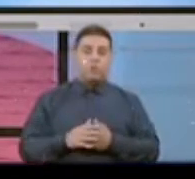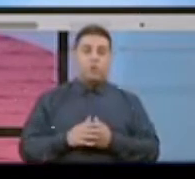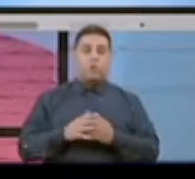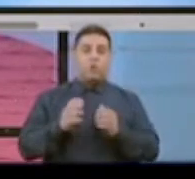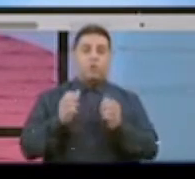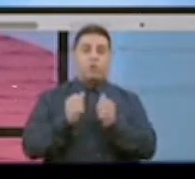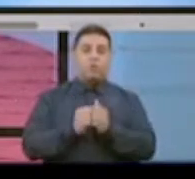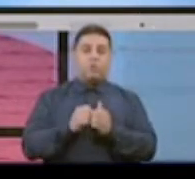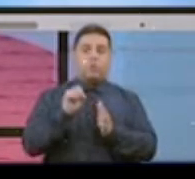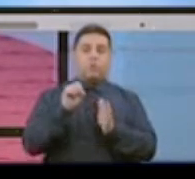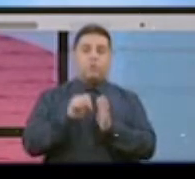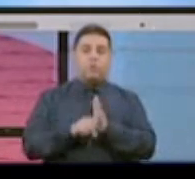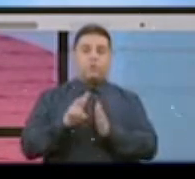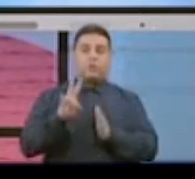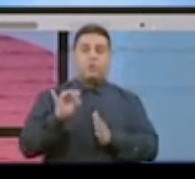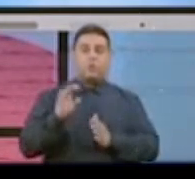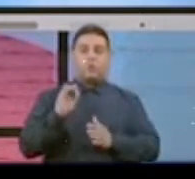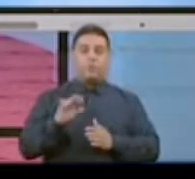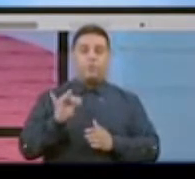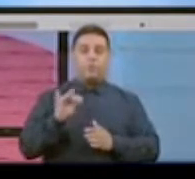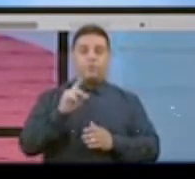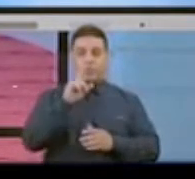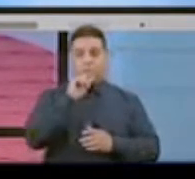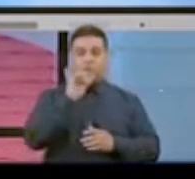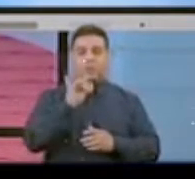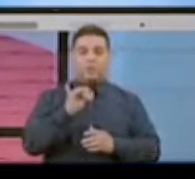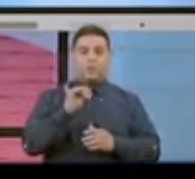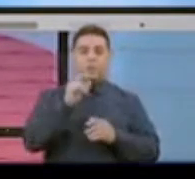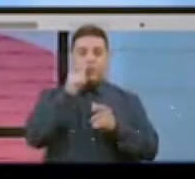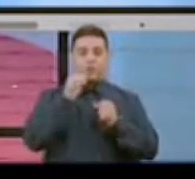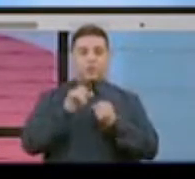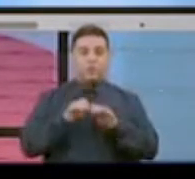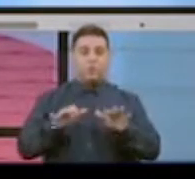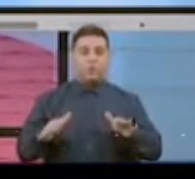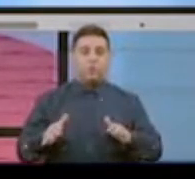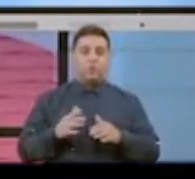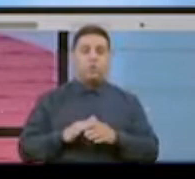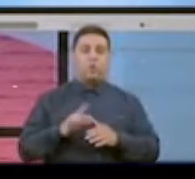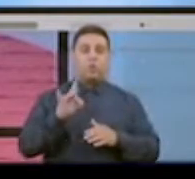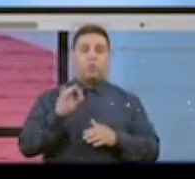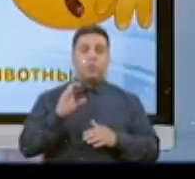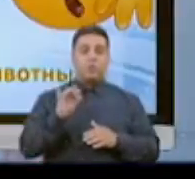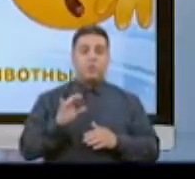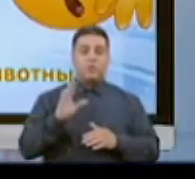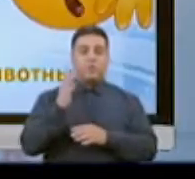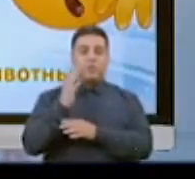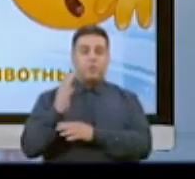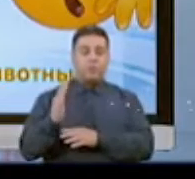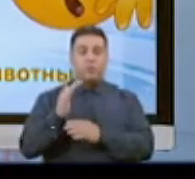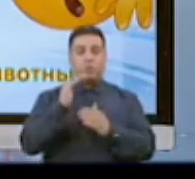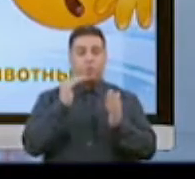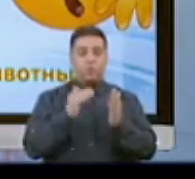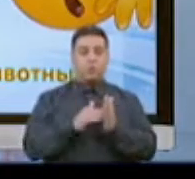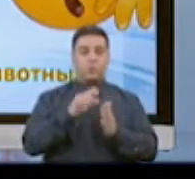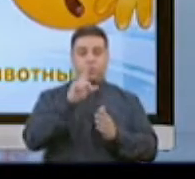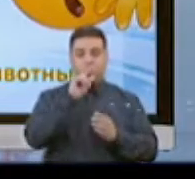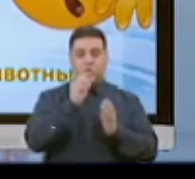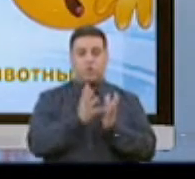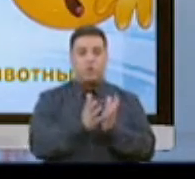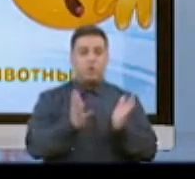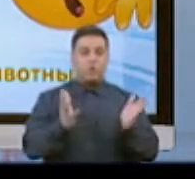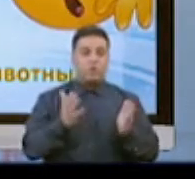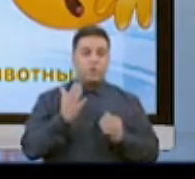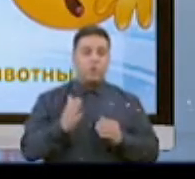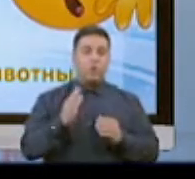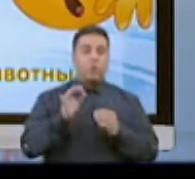Ловите, убивайте насекомых, птиц и животных. Рубите деревья, трогайте птичьи гнезда. Уносите